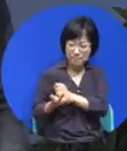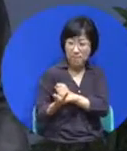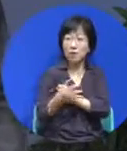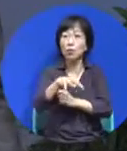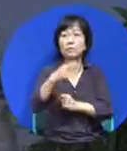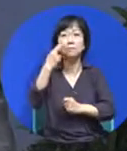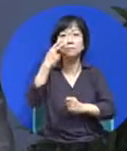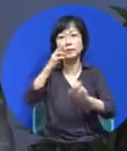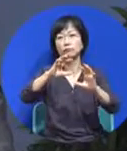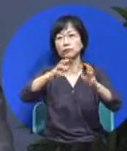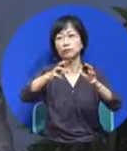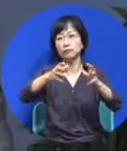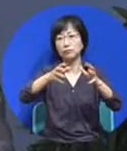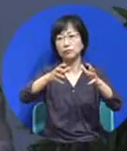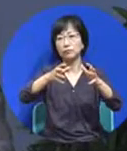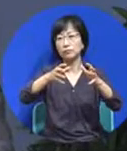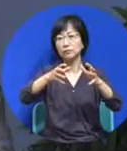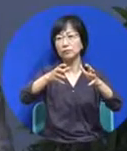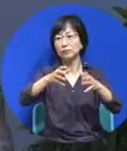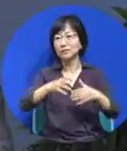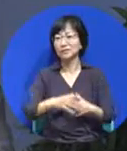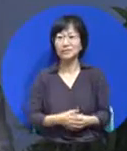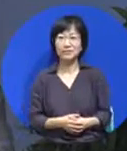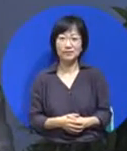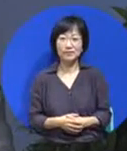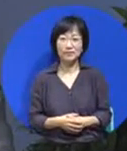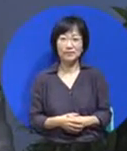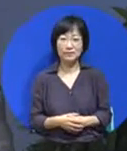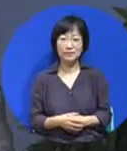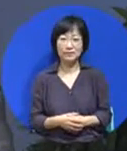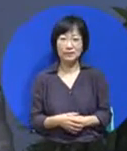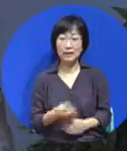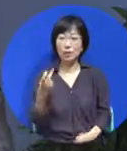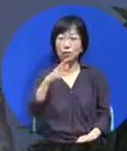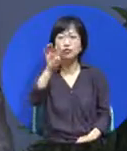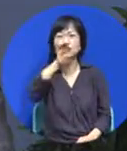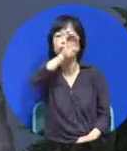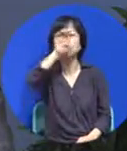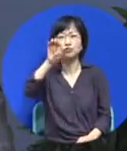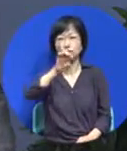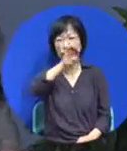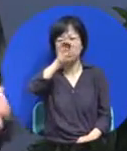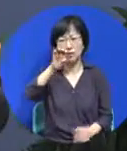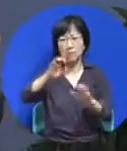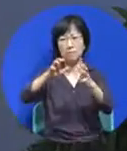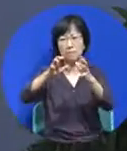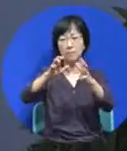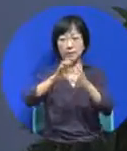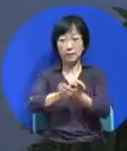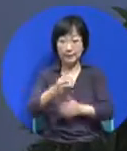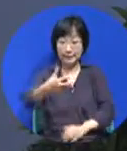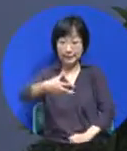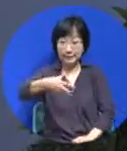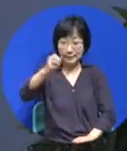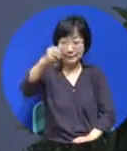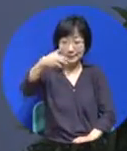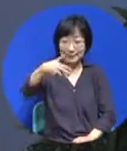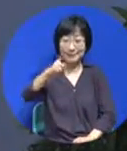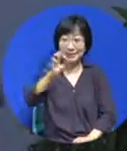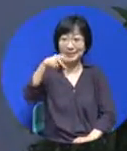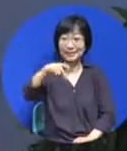so great and strongly witnessed is in America. 그게 유럽입니다. And also Europe. 창세기 3장, 6장, 11장